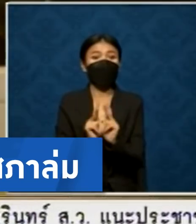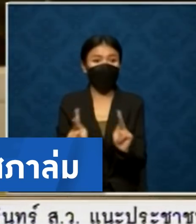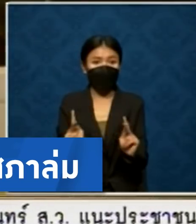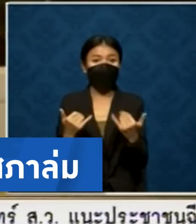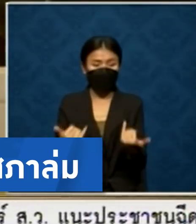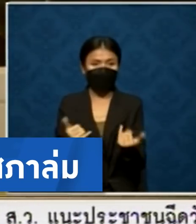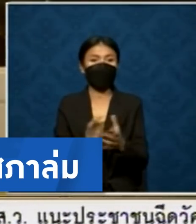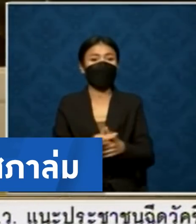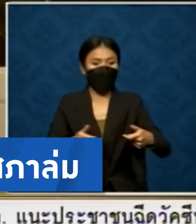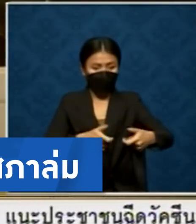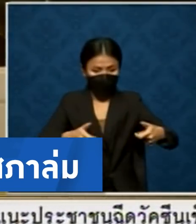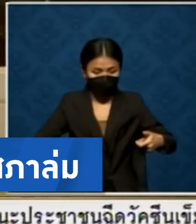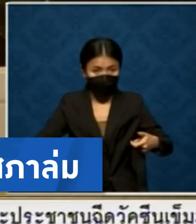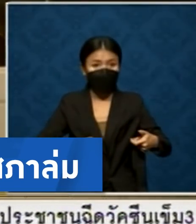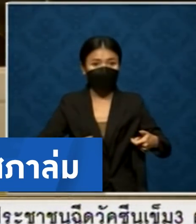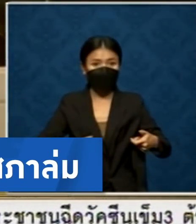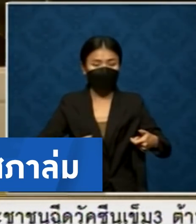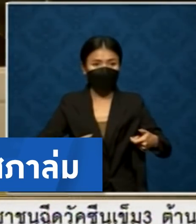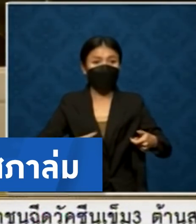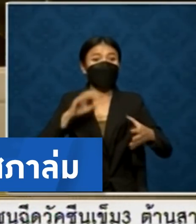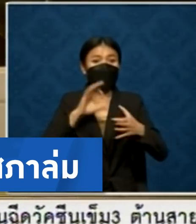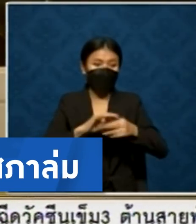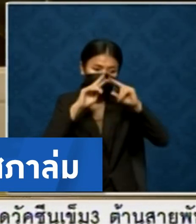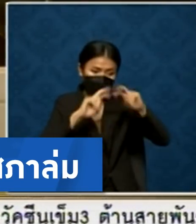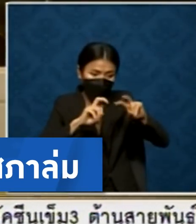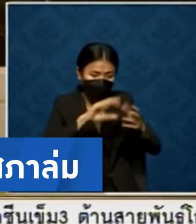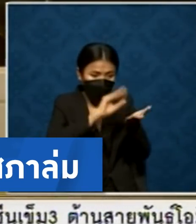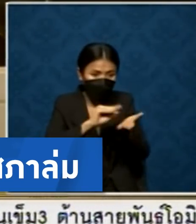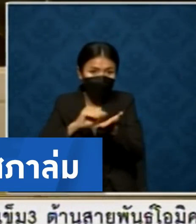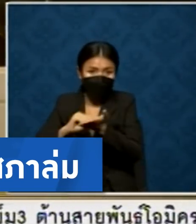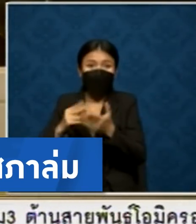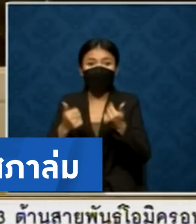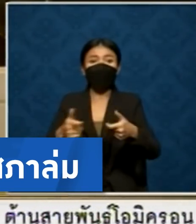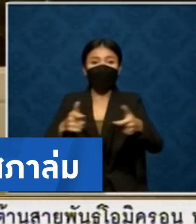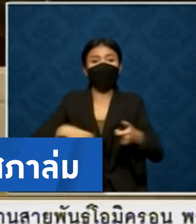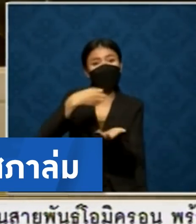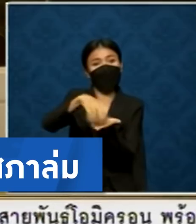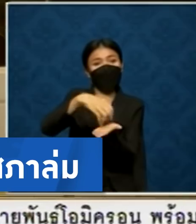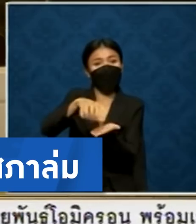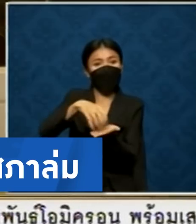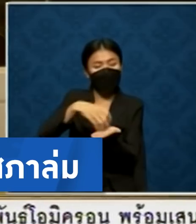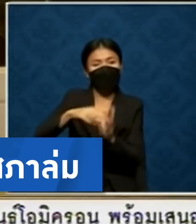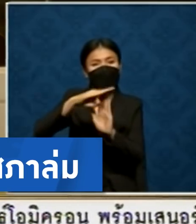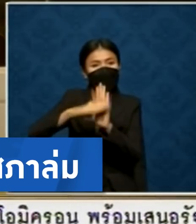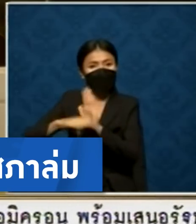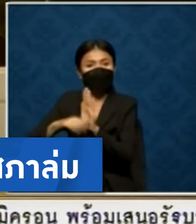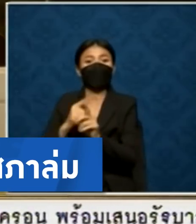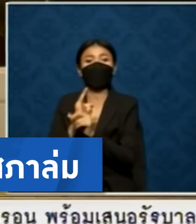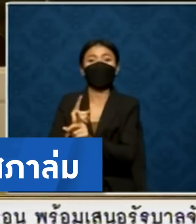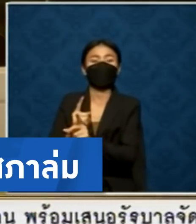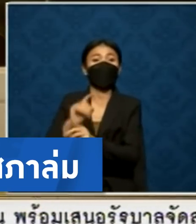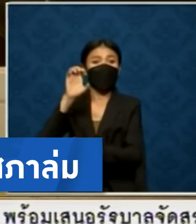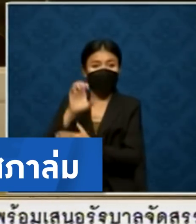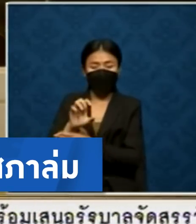ใดนะครับคุณสุชาติซึ่งเป็นประธานี้พี่ประชุมก็บอกว่าตอนนี้นะครับการประชุมมีความจำเป็นจะต้องมีการลงมติ